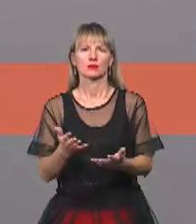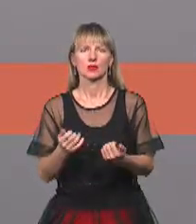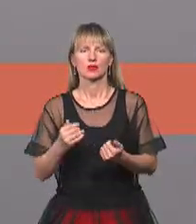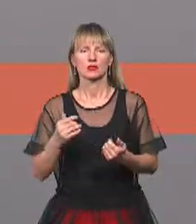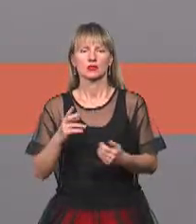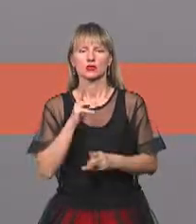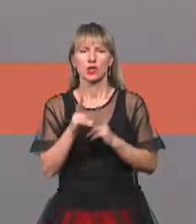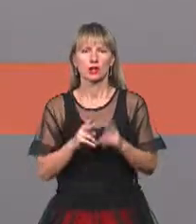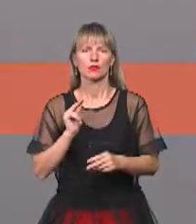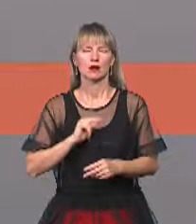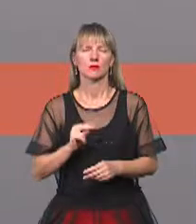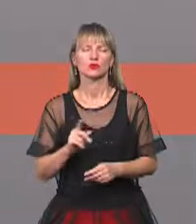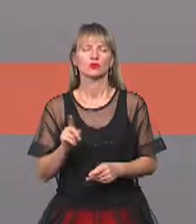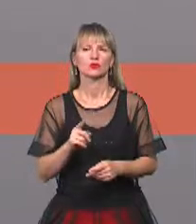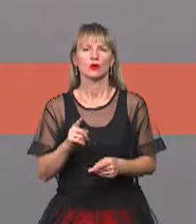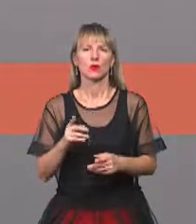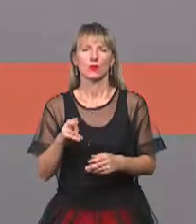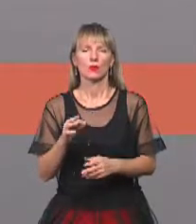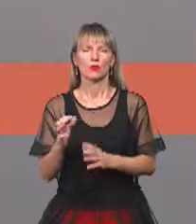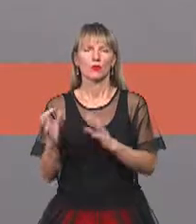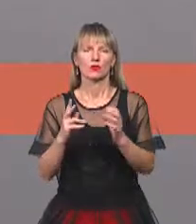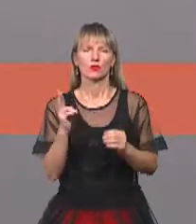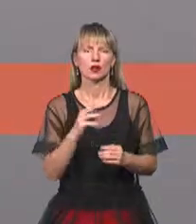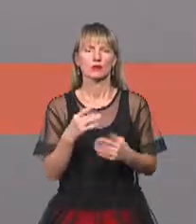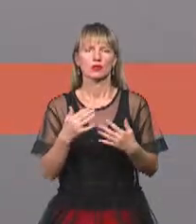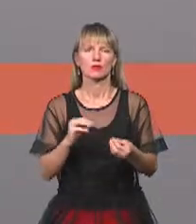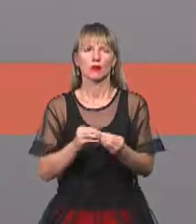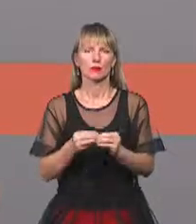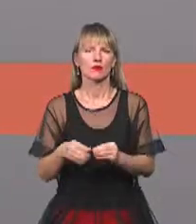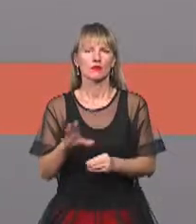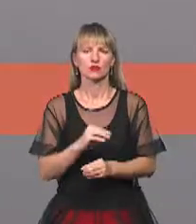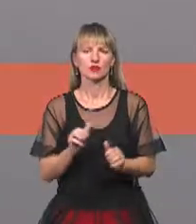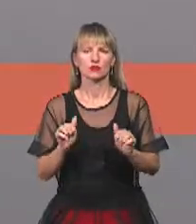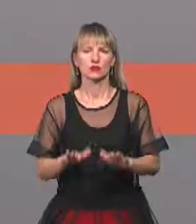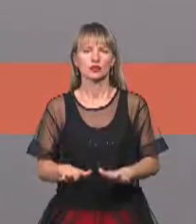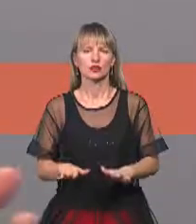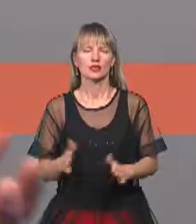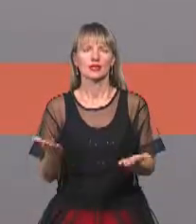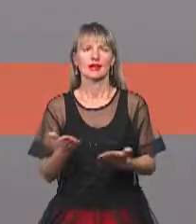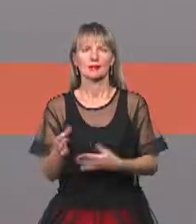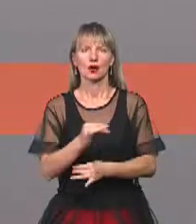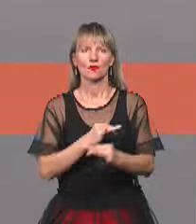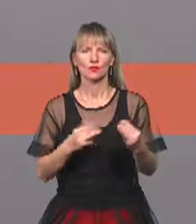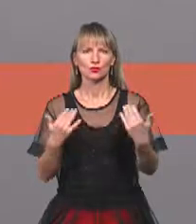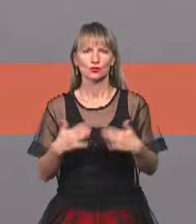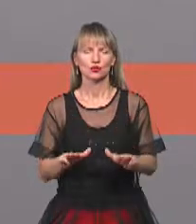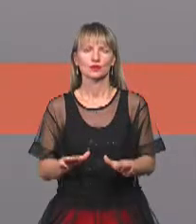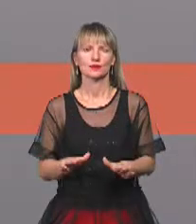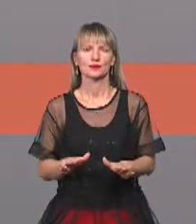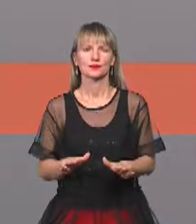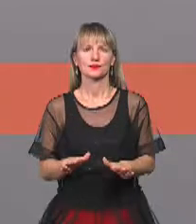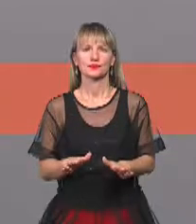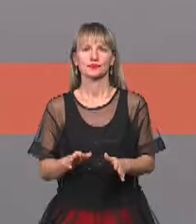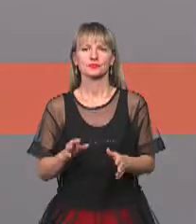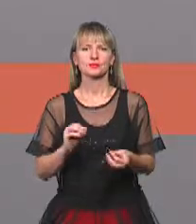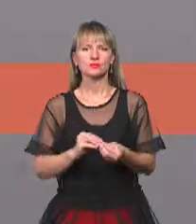що то стосується транспорту, це по транспортним проблемам, що стосується по районним адміністраціям, це ті проблеми, які ми вже говорили, це там якісь